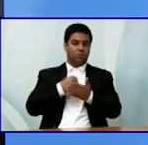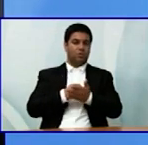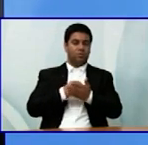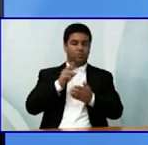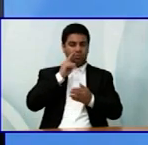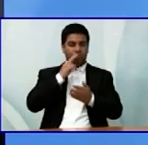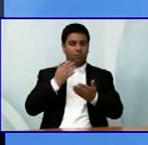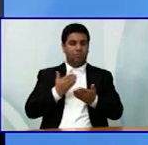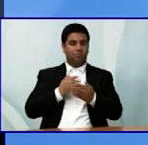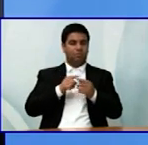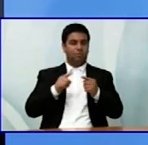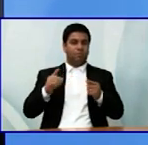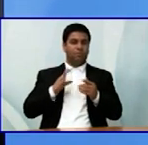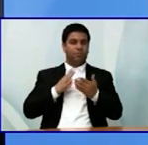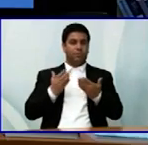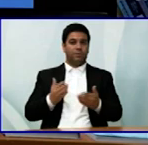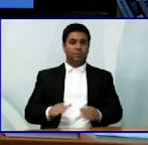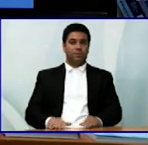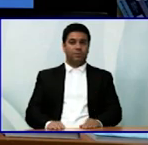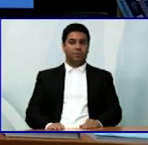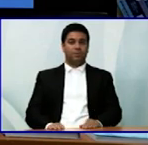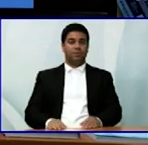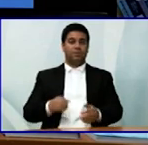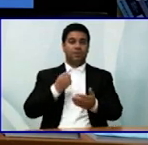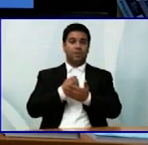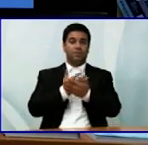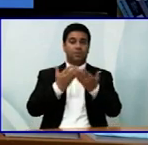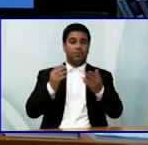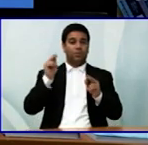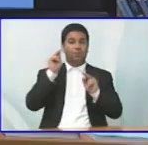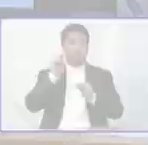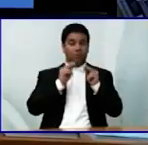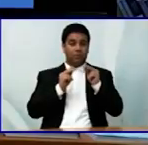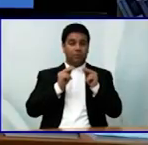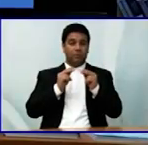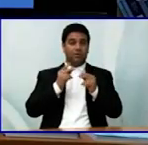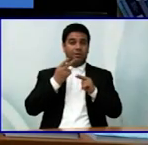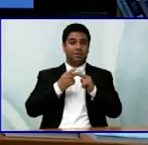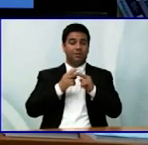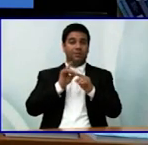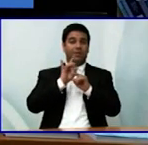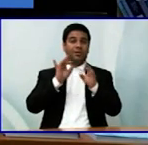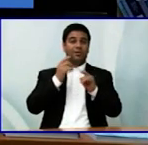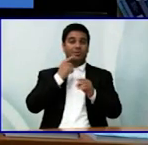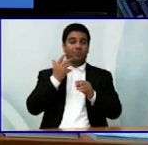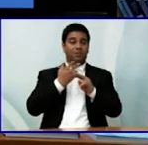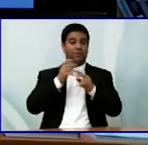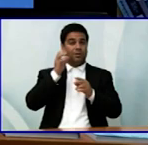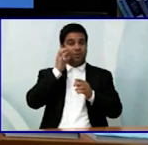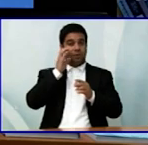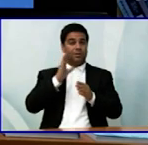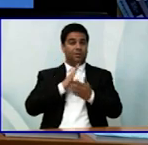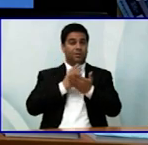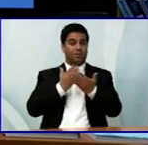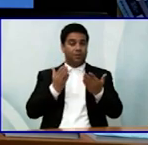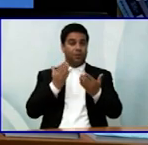olib kelganini bilibdi. Aziz o'quvchilar, matnni yana bir marta